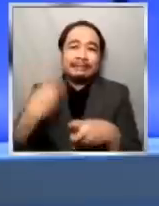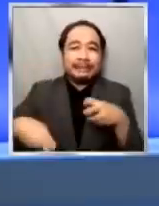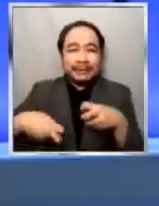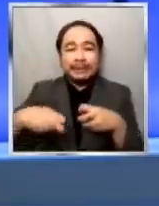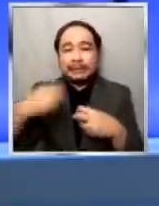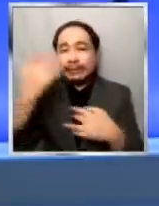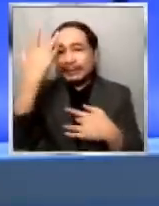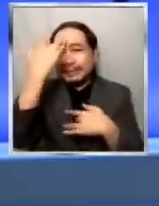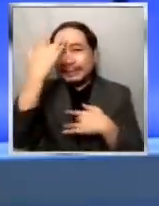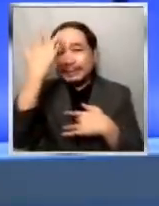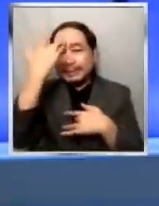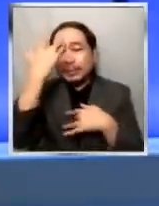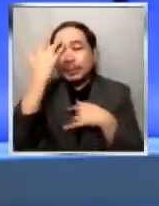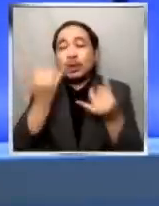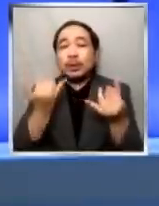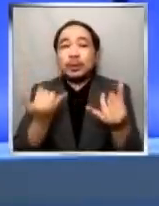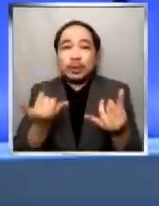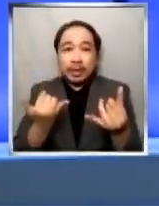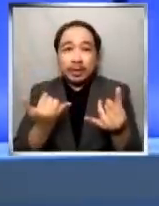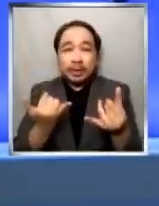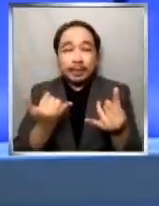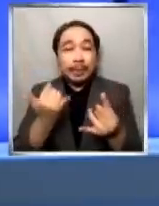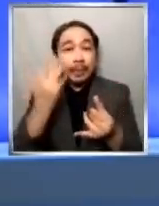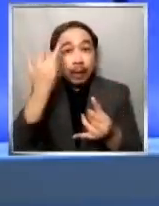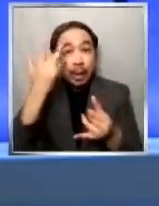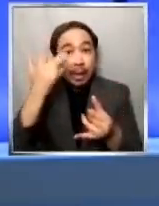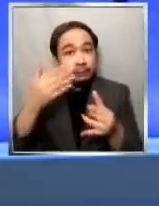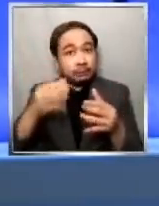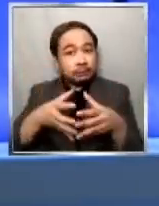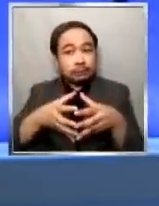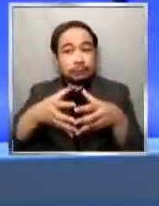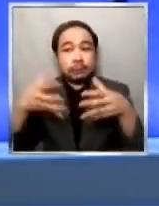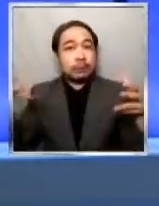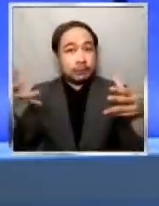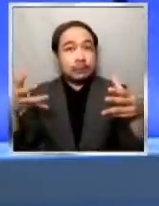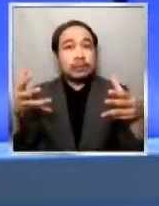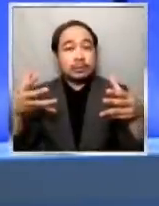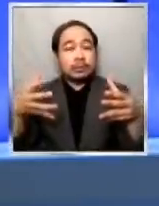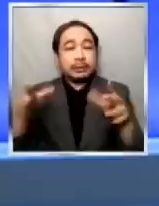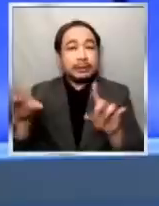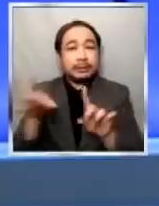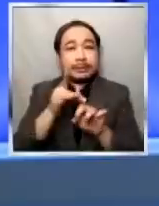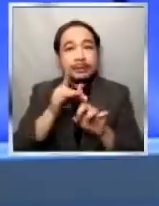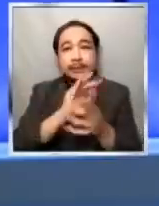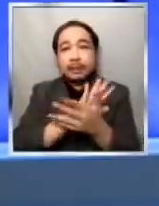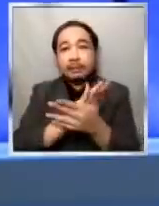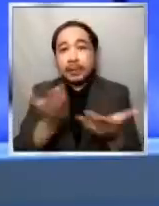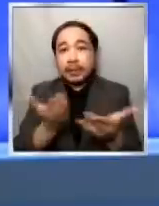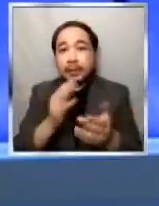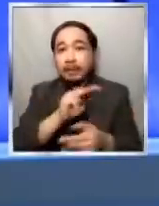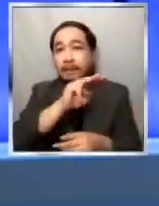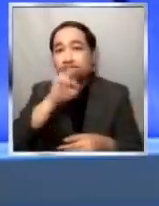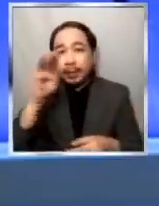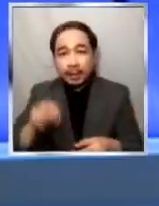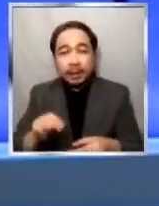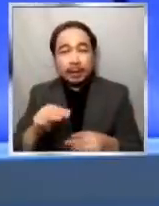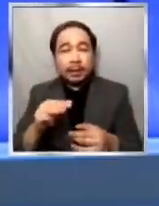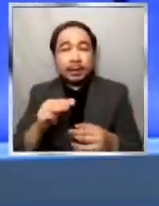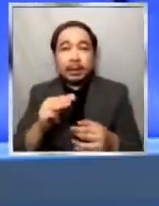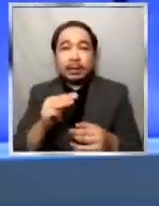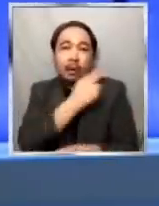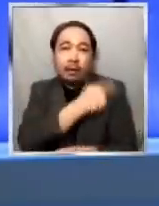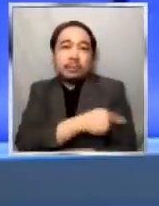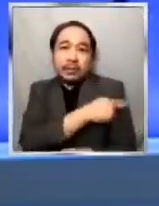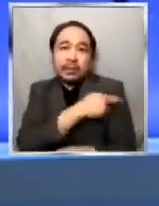ito. Dahil sa paglobo po ng mga kaso ng COVID-19 dito sa Metro Manila, punuan na po ang mga ospital.